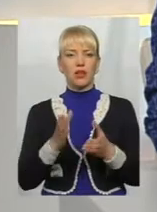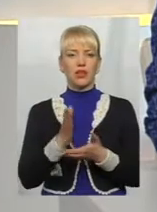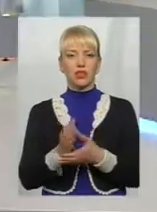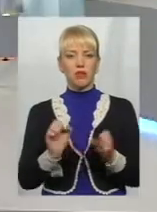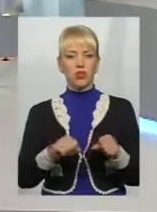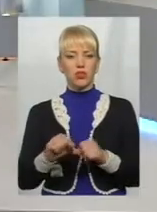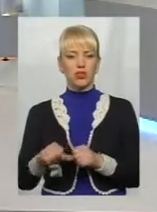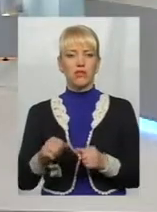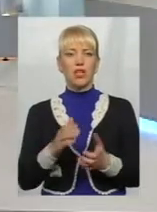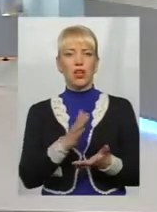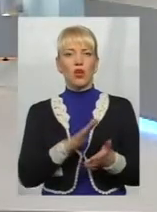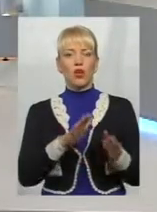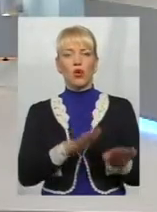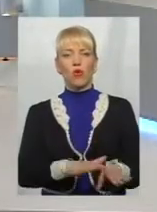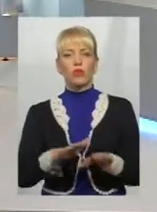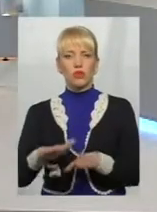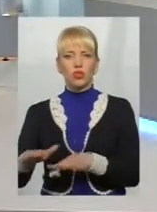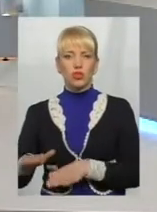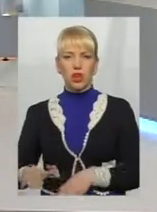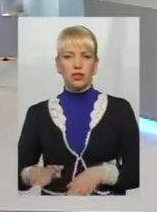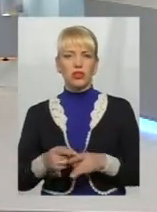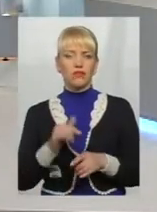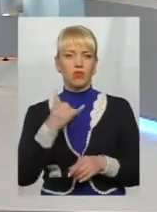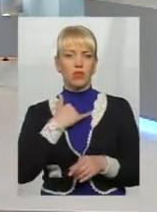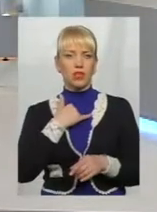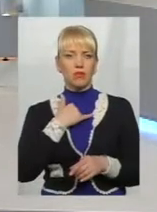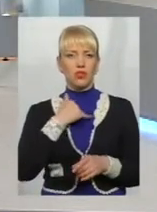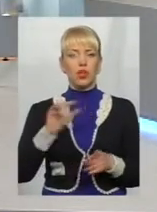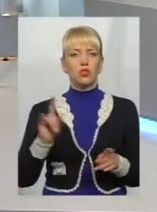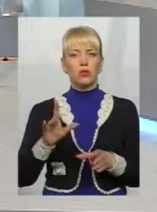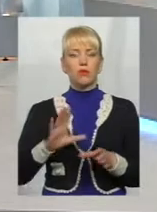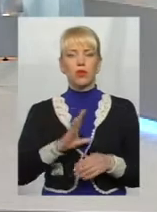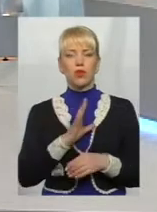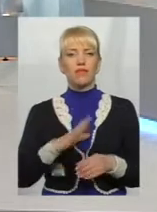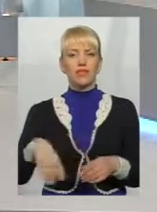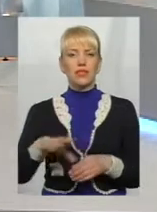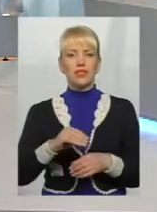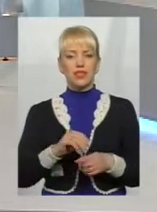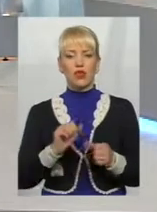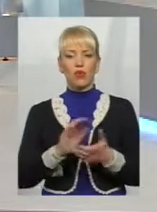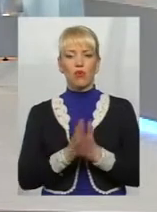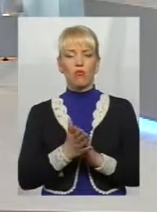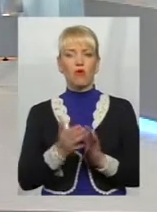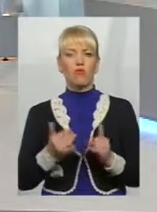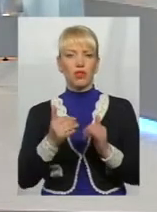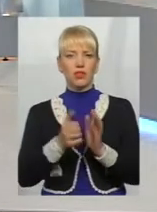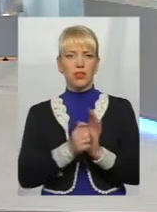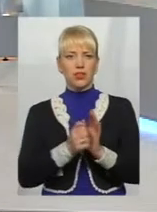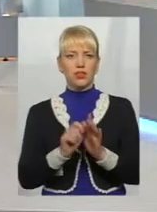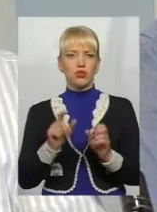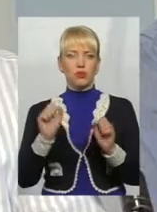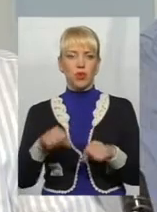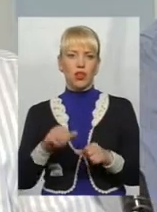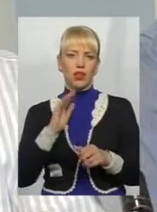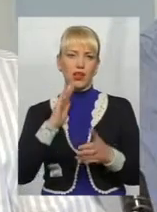можливість розміщати в себе, скажімо, щоб були всі умови для занять, щоб могли якісно